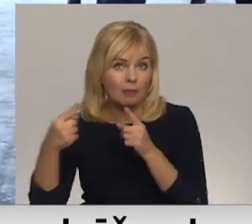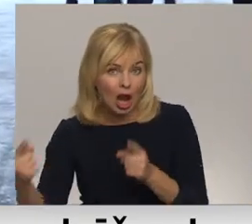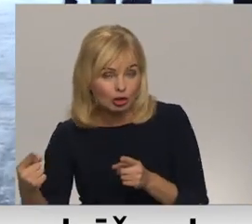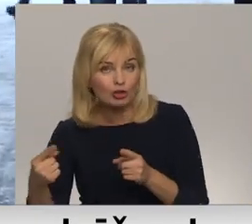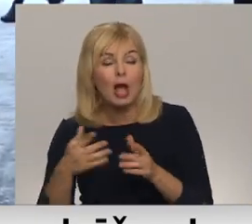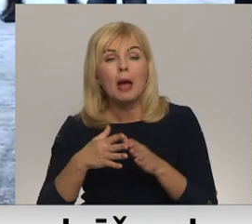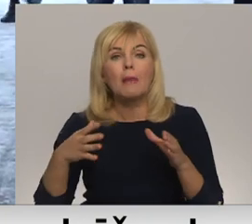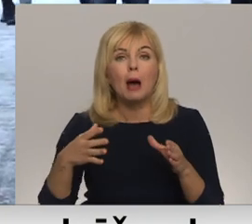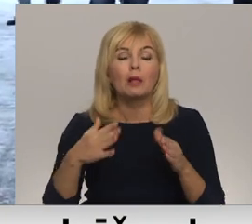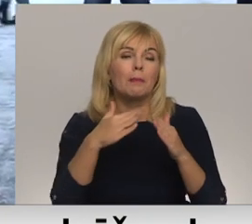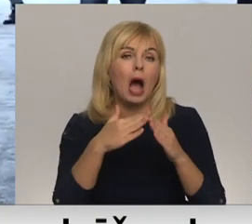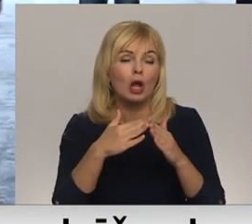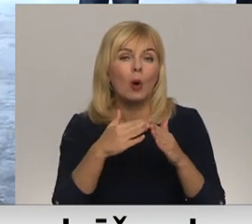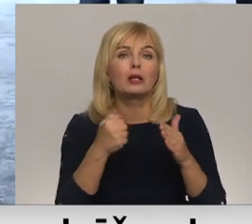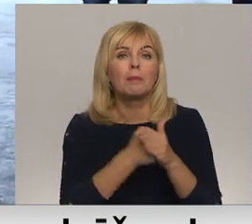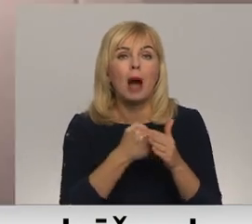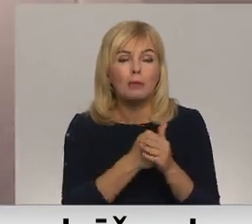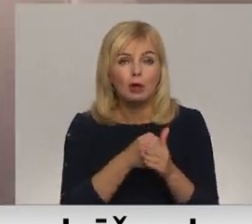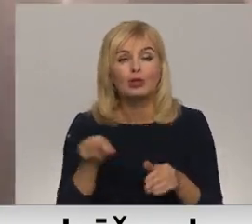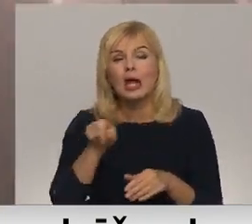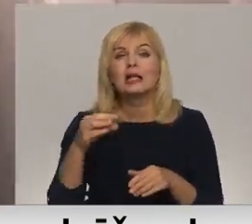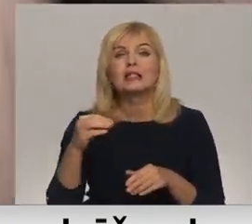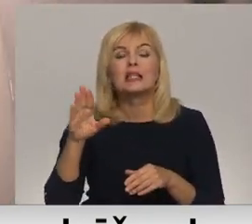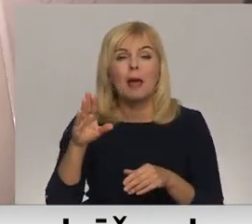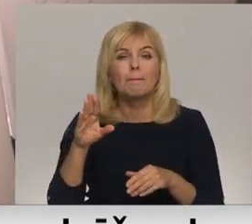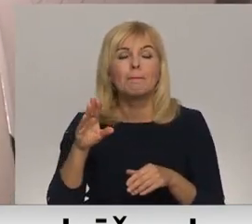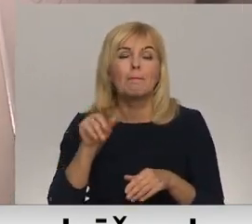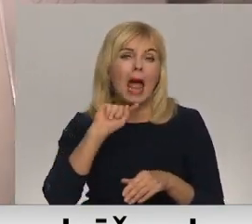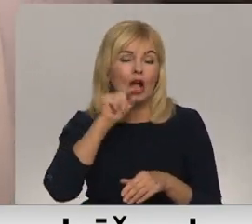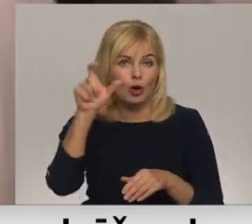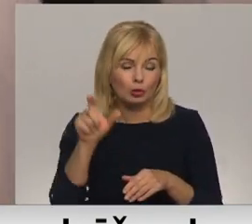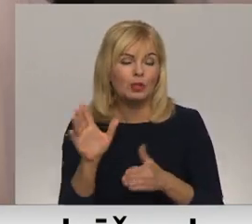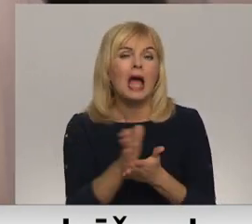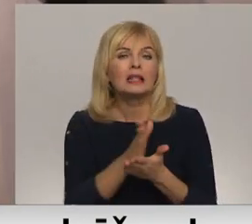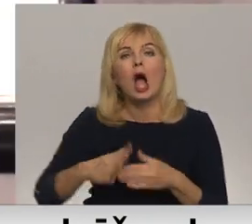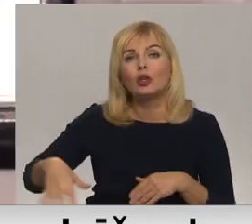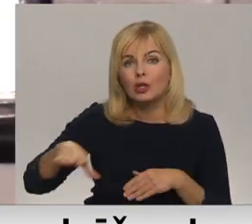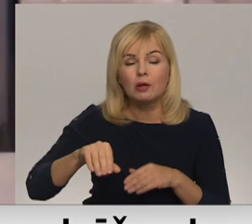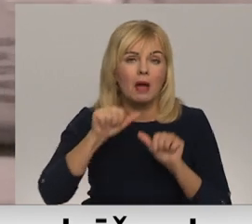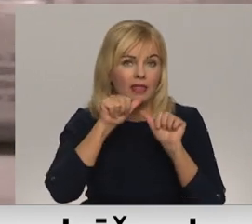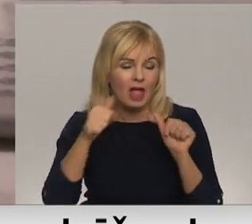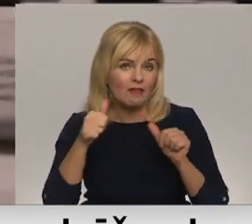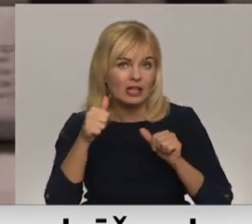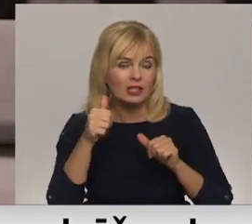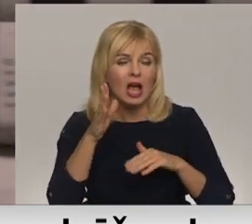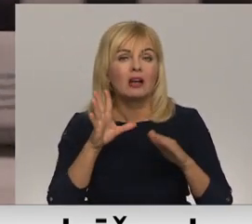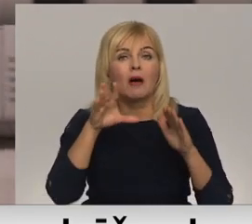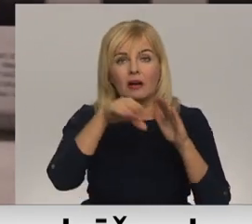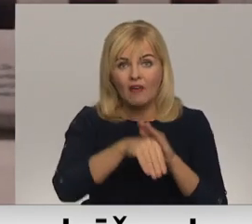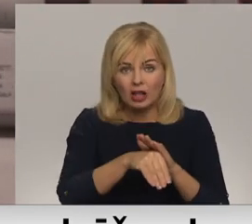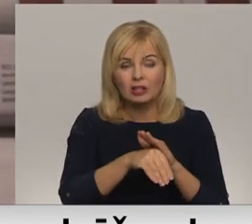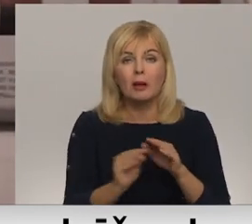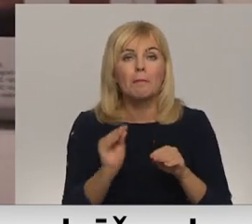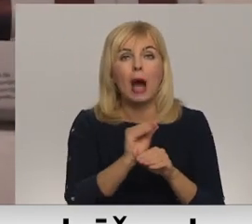paplašināt mājokļu pabalsts saņēmēju loku, SEB bankas ekonomists norāda, ka būs daļa mājsaimniecība, kuras vienkārši nevarēs kvalificēties šādam papildus